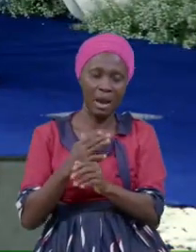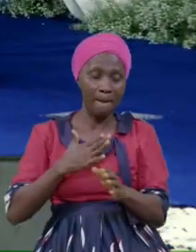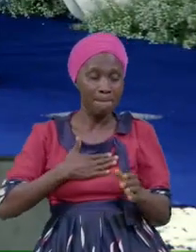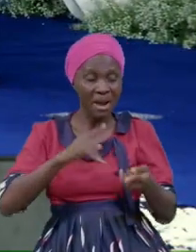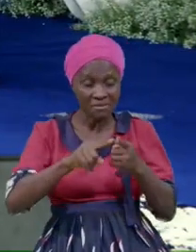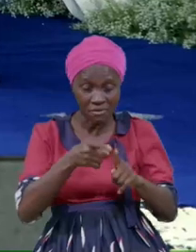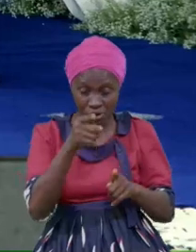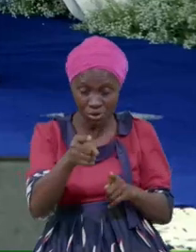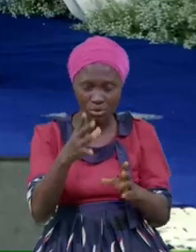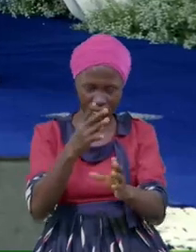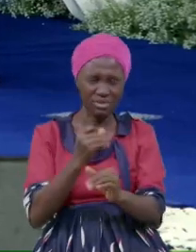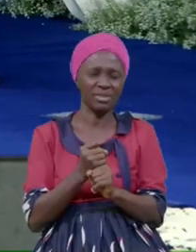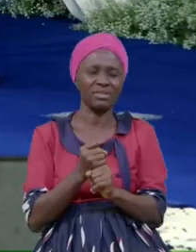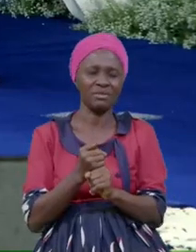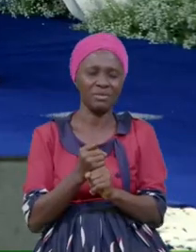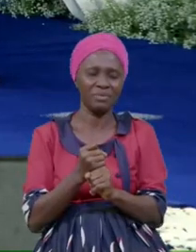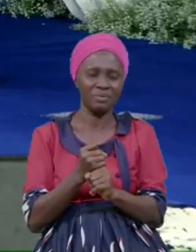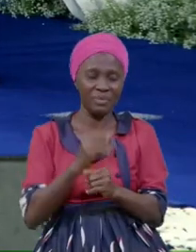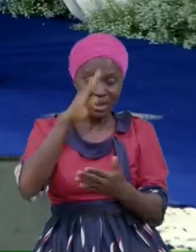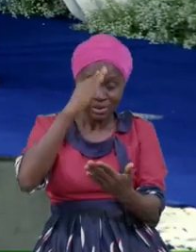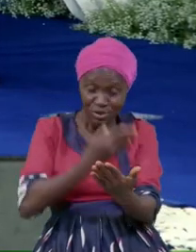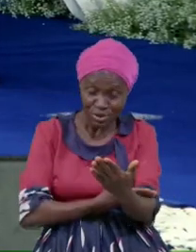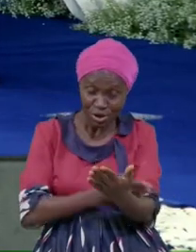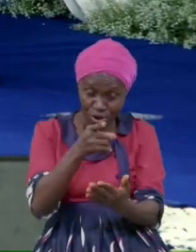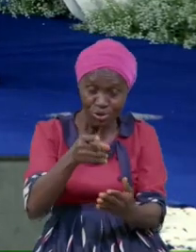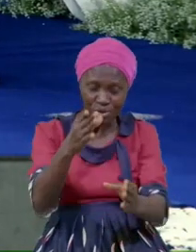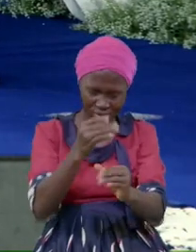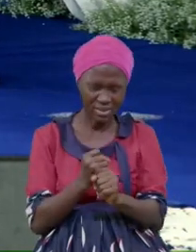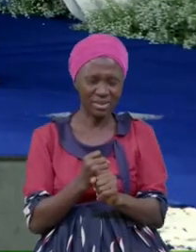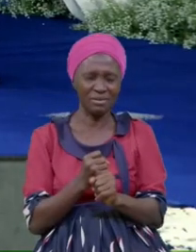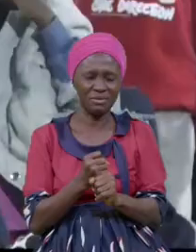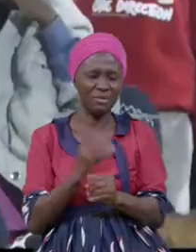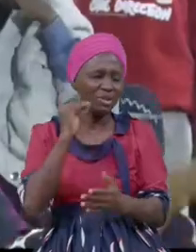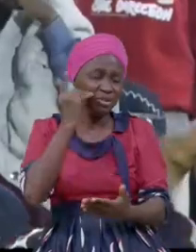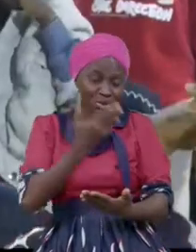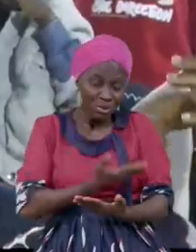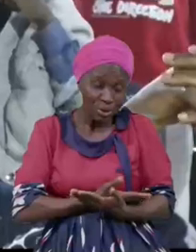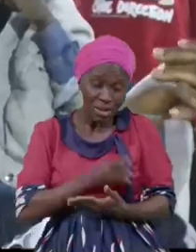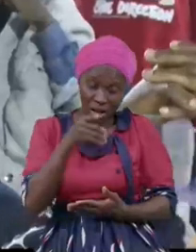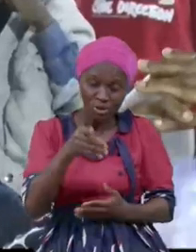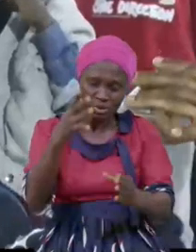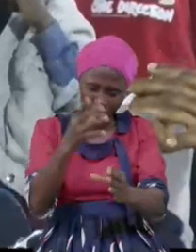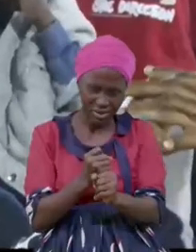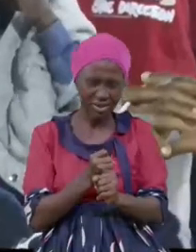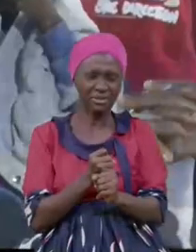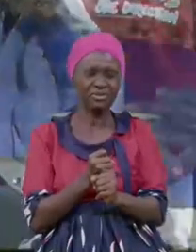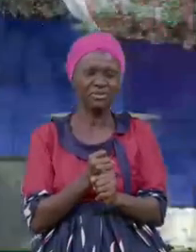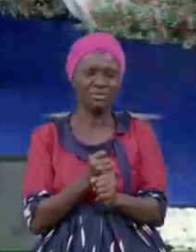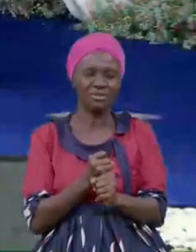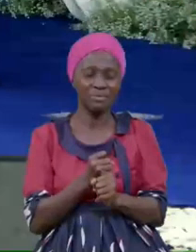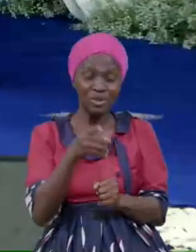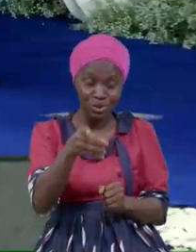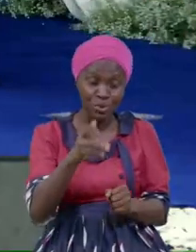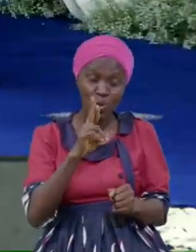recevons. Mon fils, tu reçois. Ma fille, tu reçois. Tu